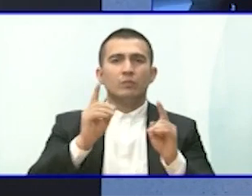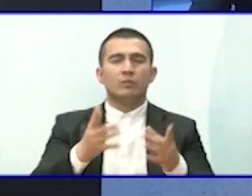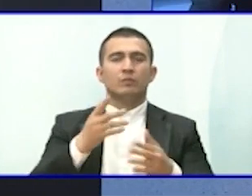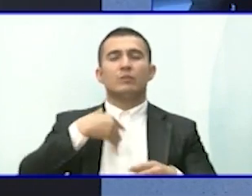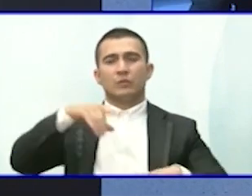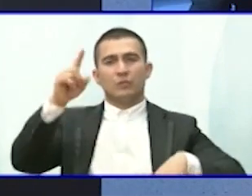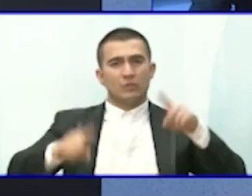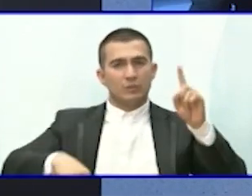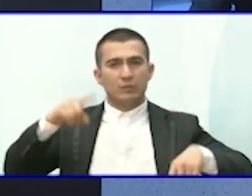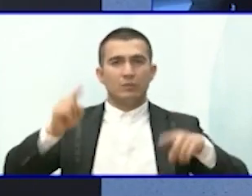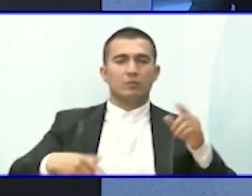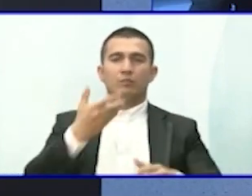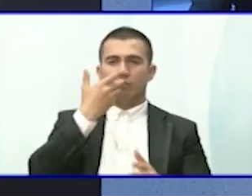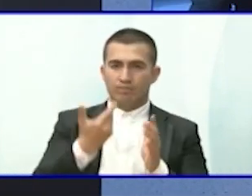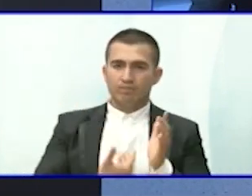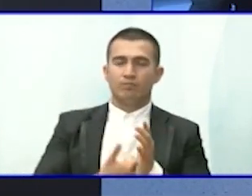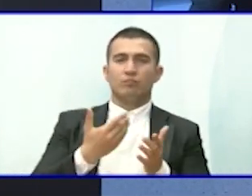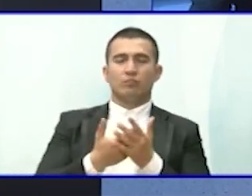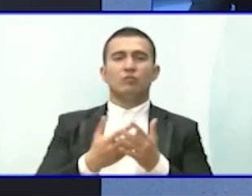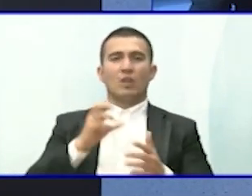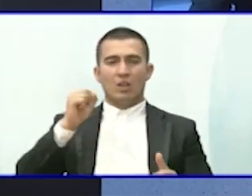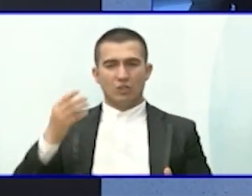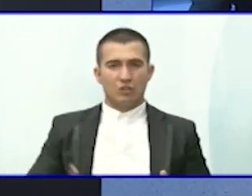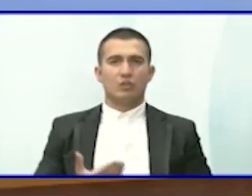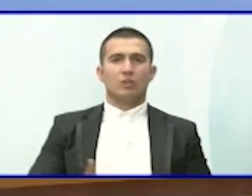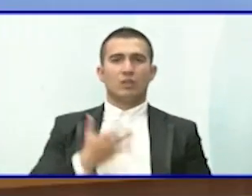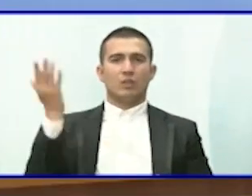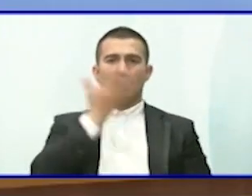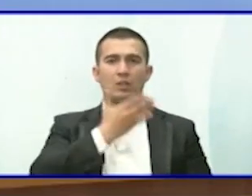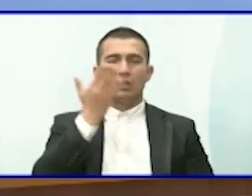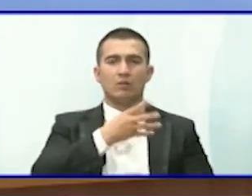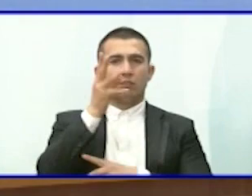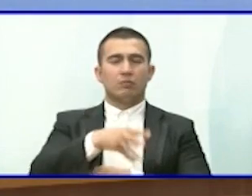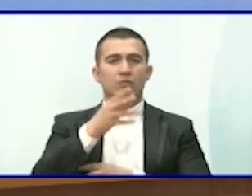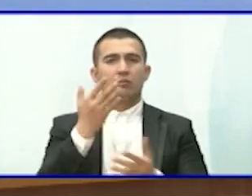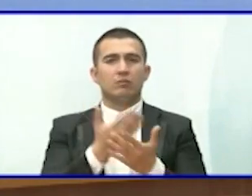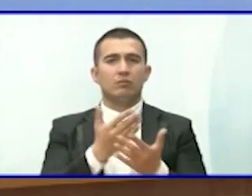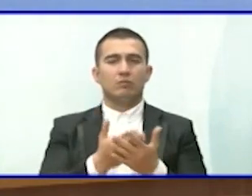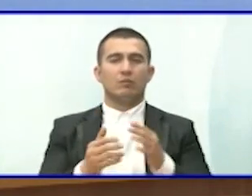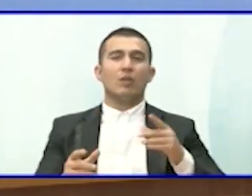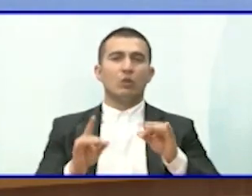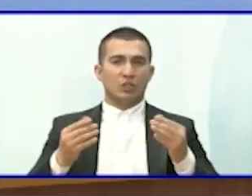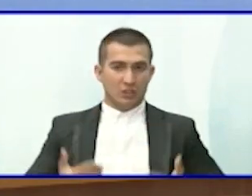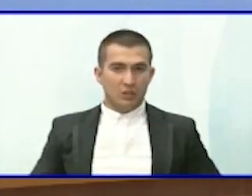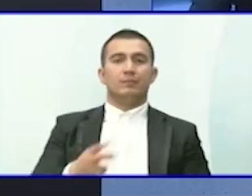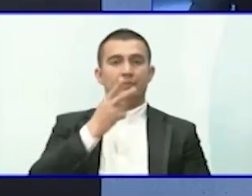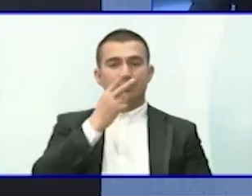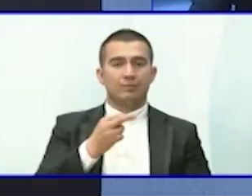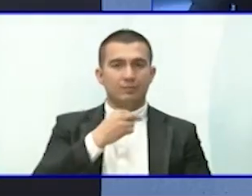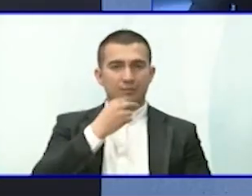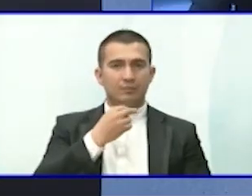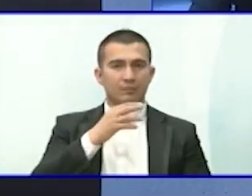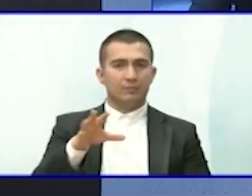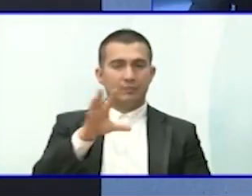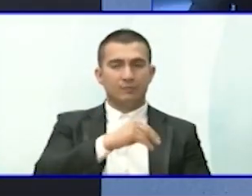спрашивают о жизни в кино а чё а жизни обратите внимание